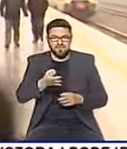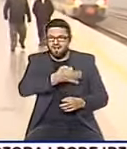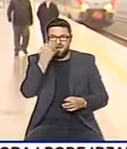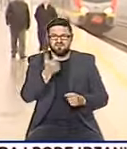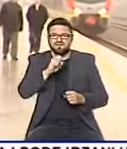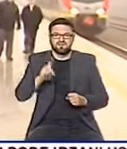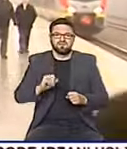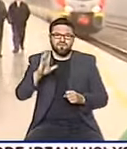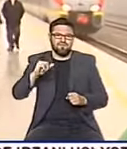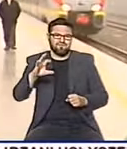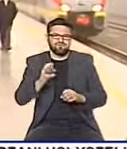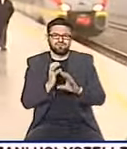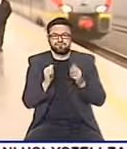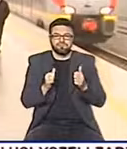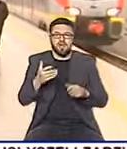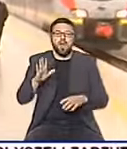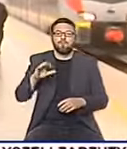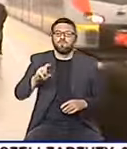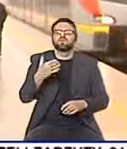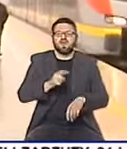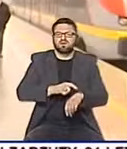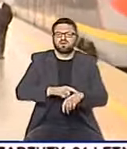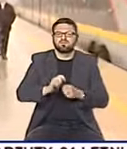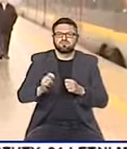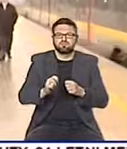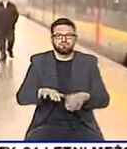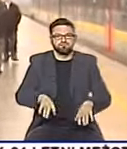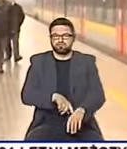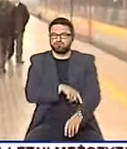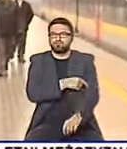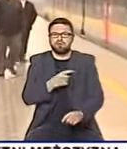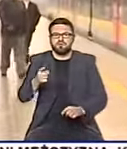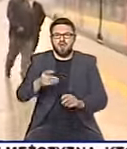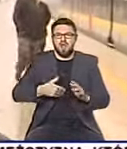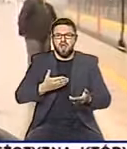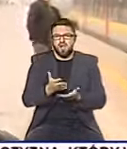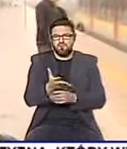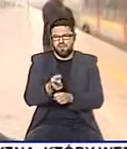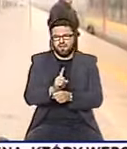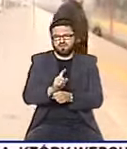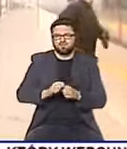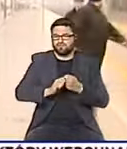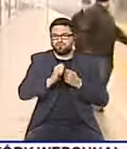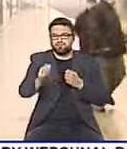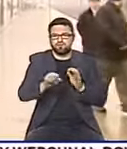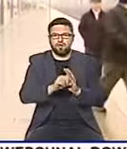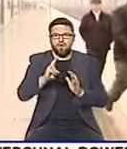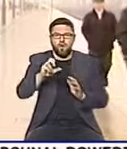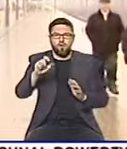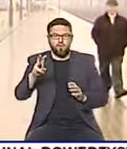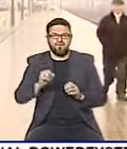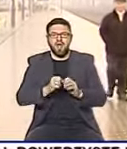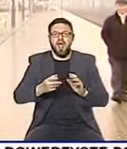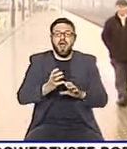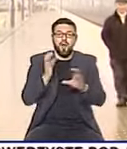takim pięknym pociągiem. A taka podróż busem ile czasu zajmuje? Dużo dłużej, bo ja idę do Gołkowa, 15 minut będę jechał koleją,